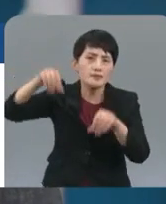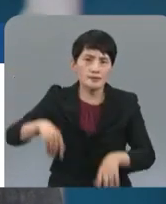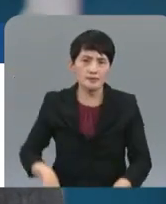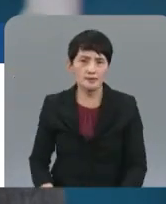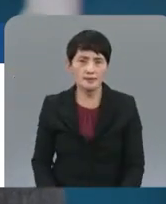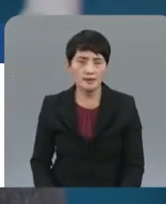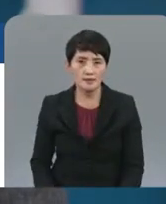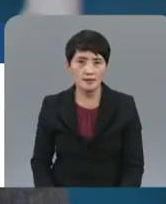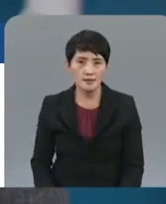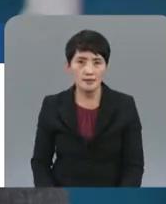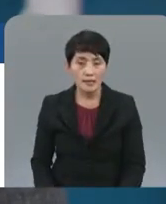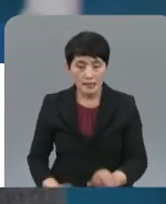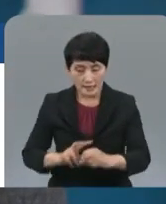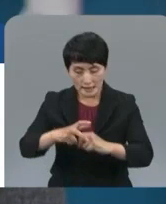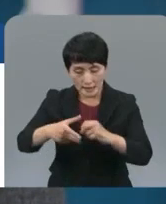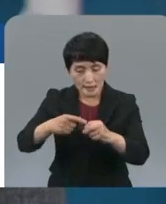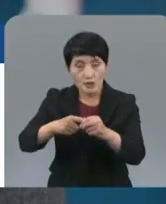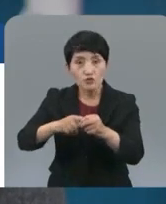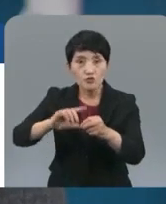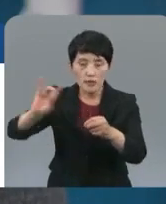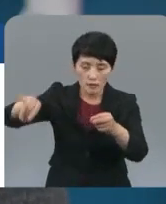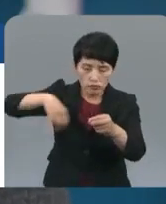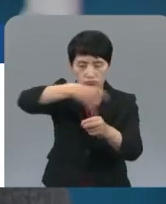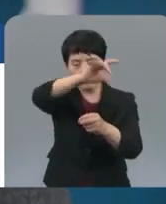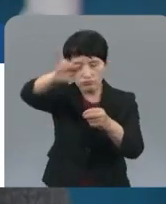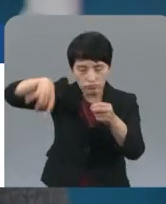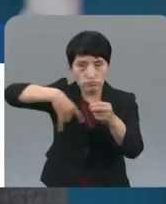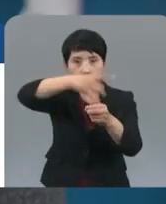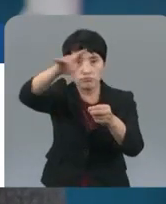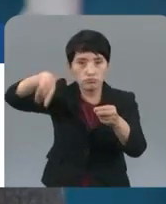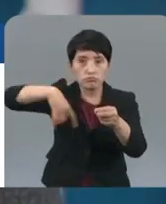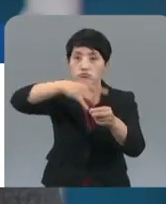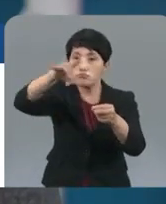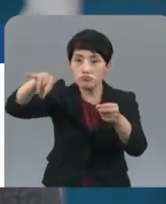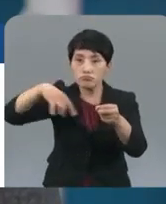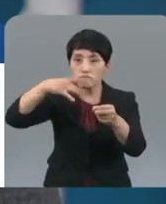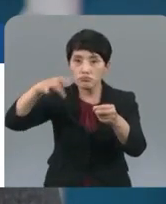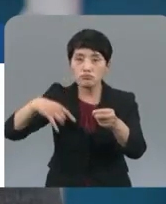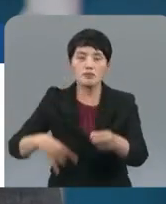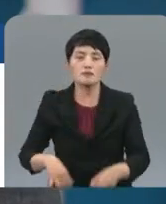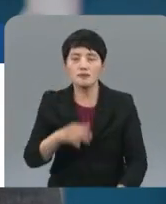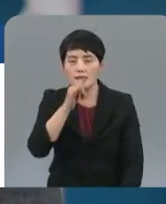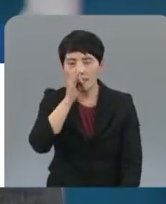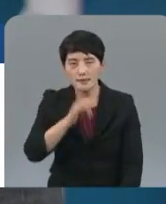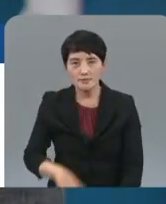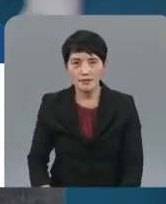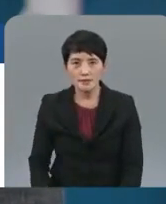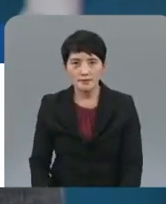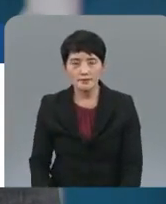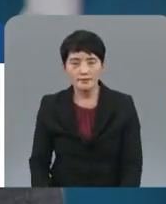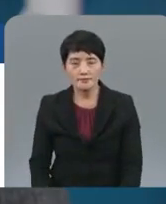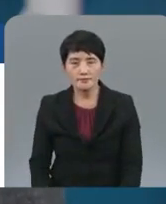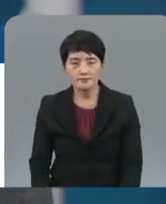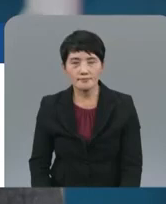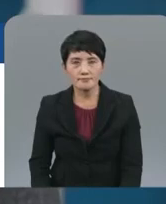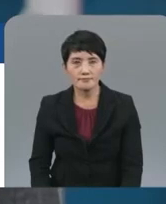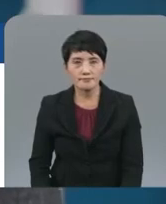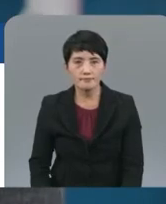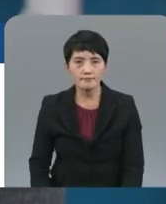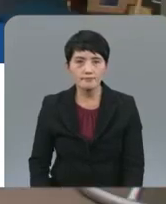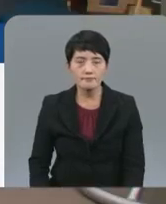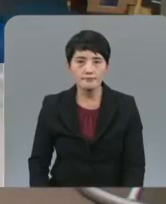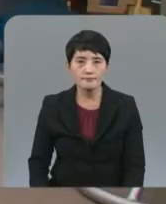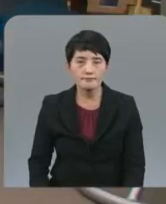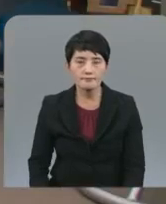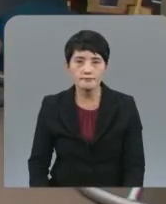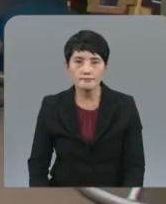cm trở lên nhà nghiên cứu Kang Kong in của trung tâm nghiên cứu vệ tinh nhân tạo thuộc viện khoa học và công nghệ tên Tiến Hàn Quốc kis Cho biết